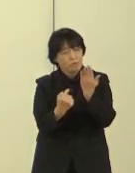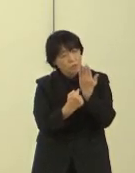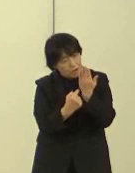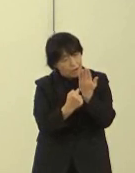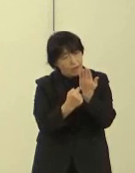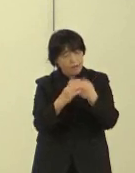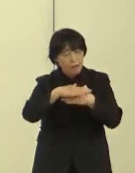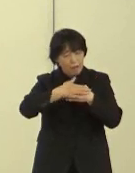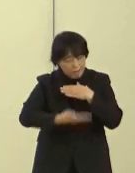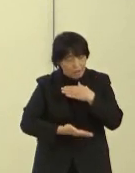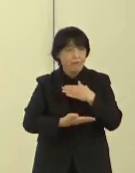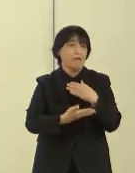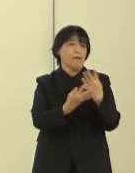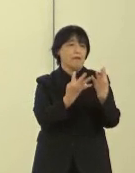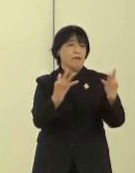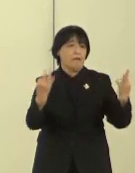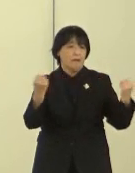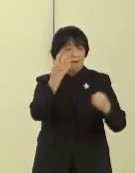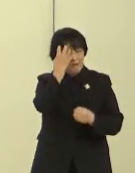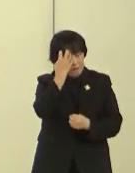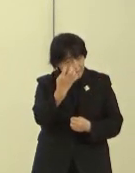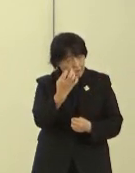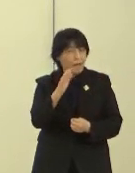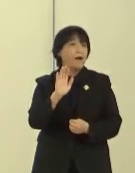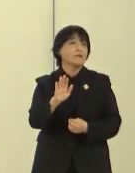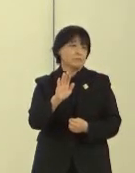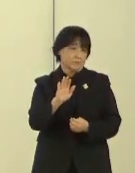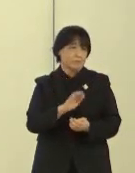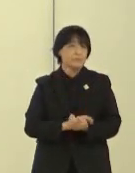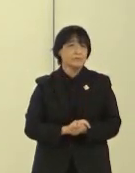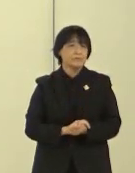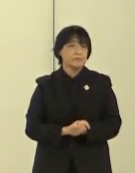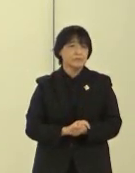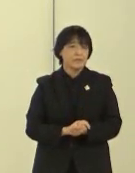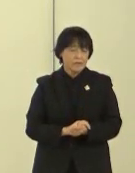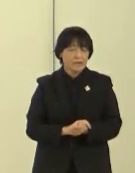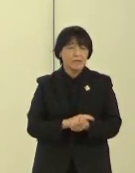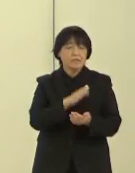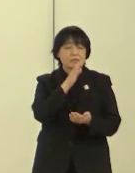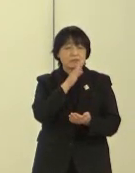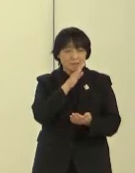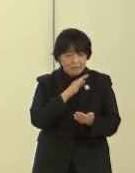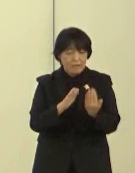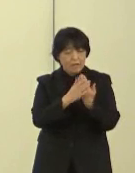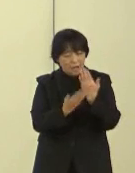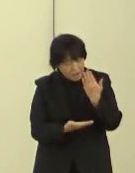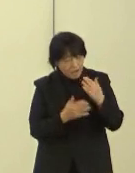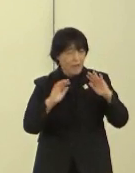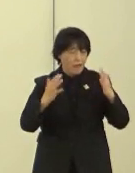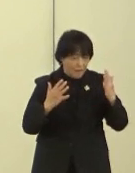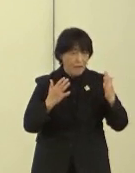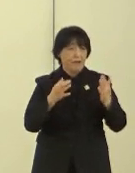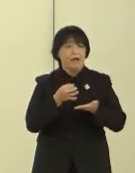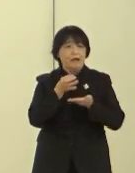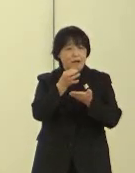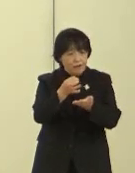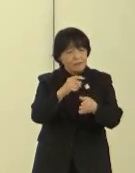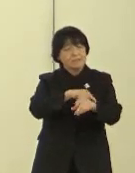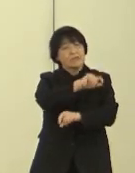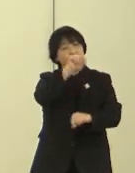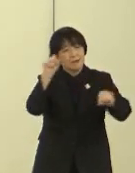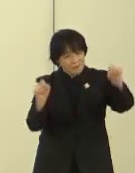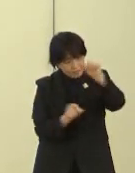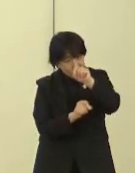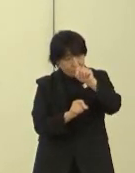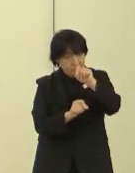忘れの方結構いらっしゃいまして、そうしますとより給付に時間がかかりますので、ぜひ今一度